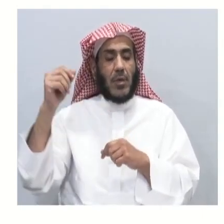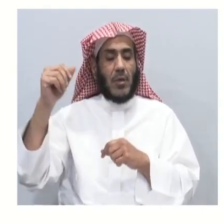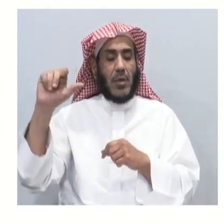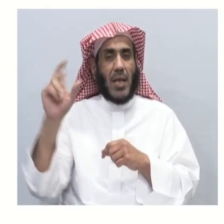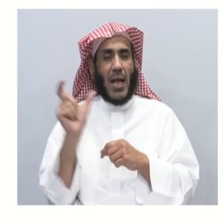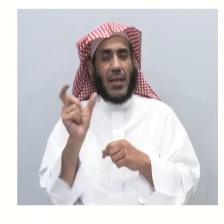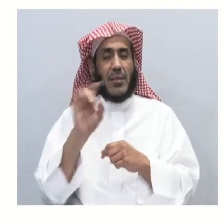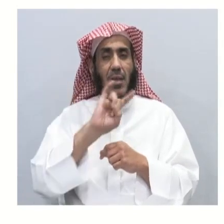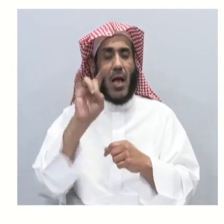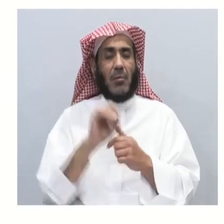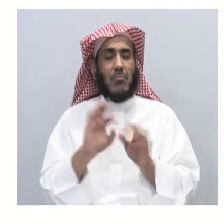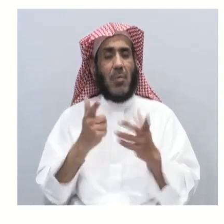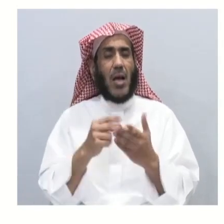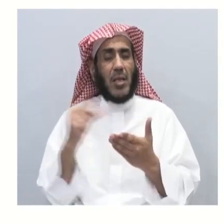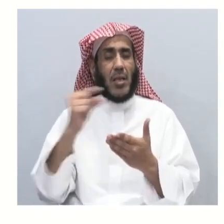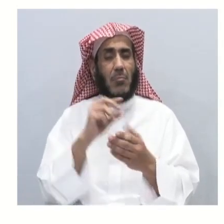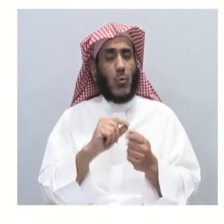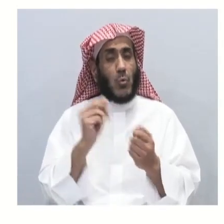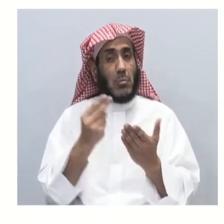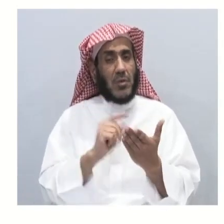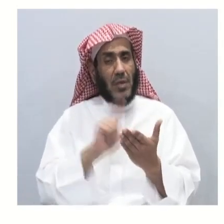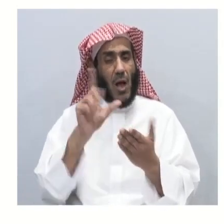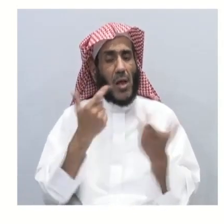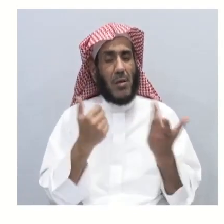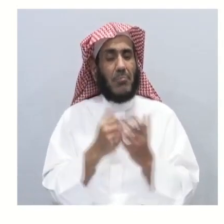لا. أين الكلمة التي كتبت بشكل صحيح؟